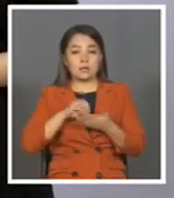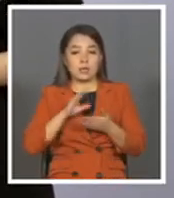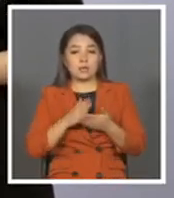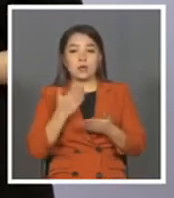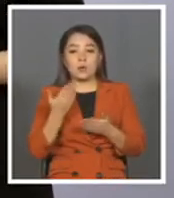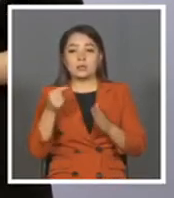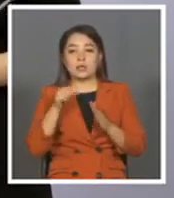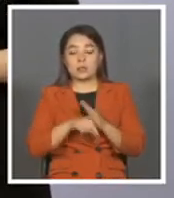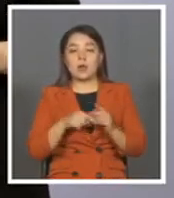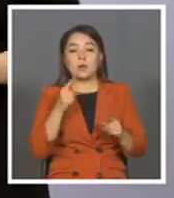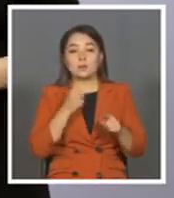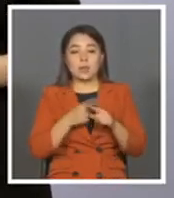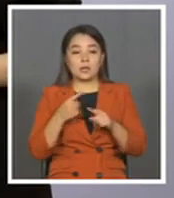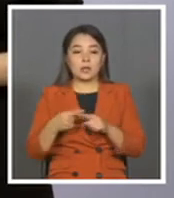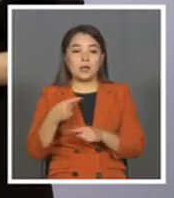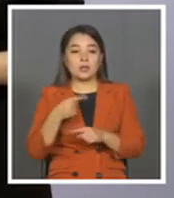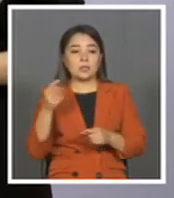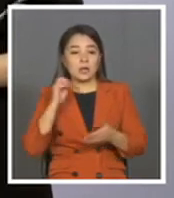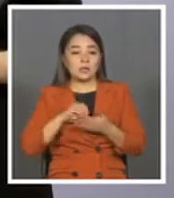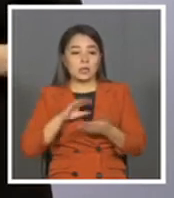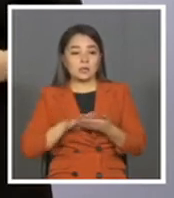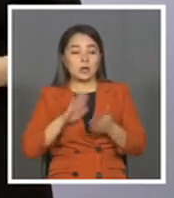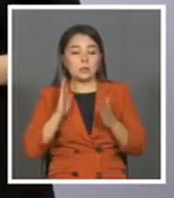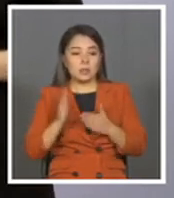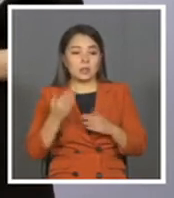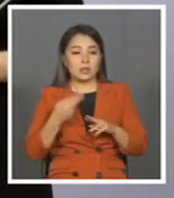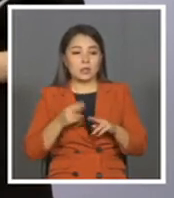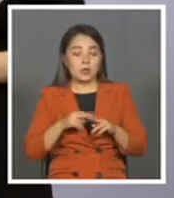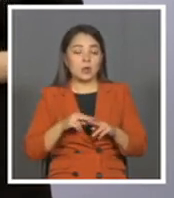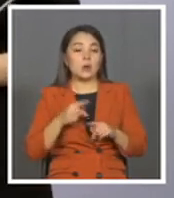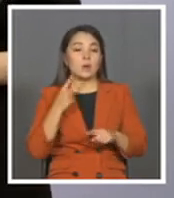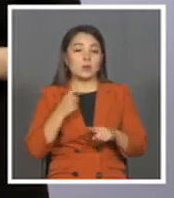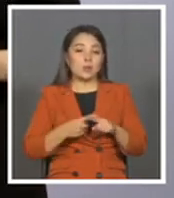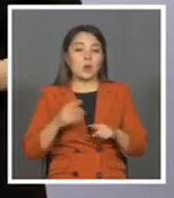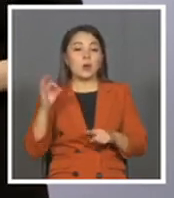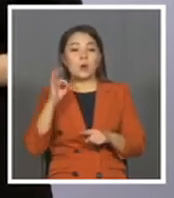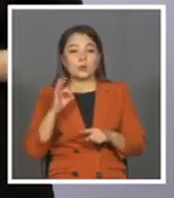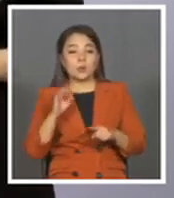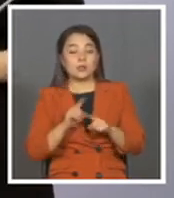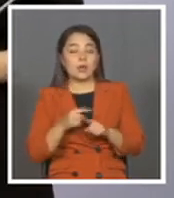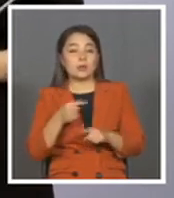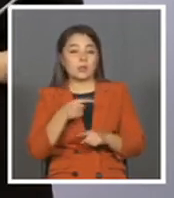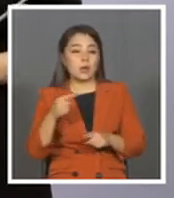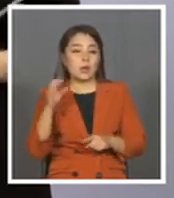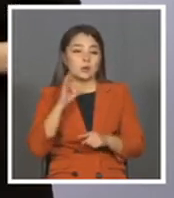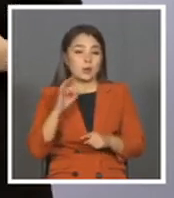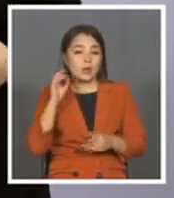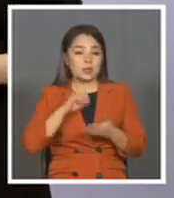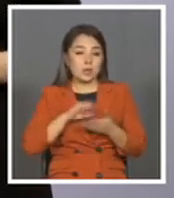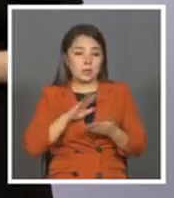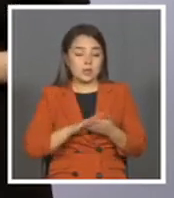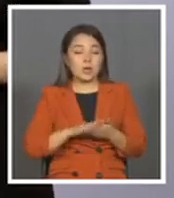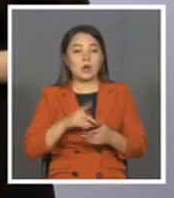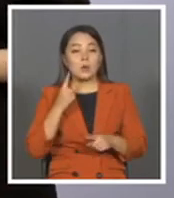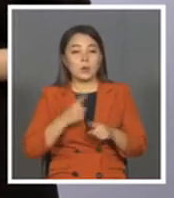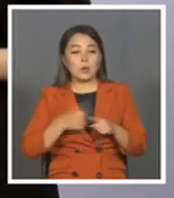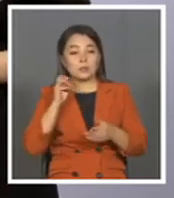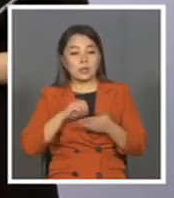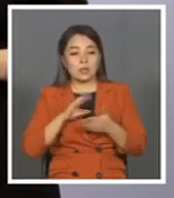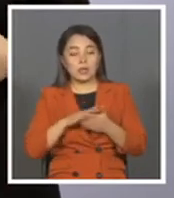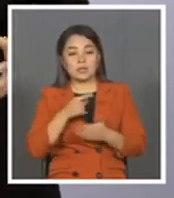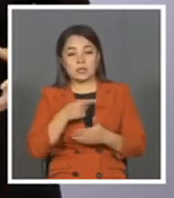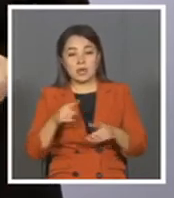ішінде оң сандар мен теріс сандарды, және оң саны мен ноль саны, теріс саны мен ноль саны, және оң саны мен теріс